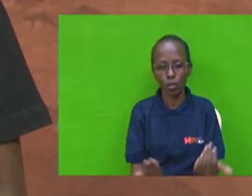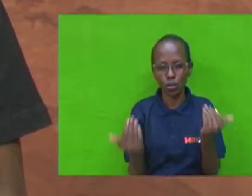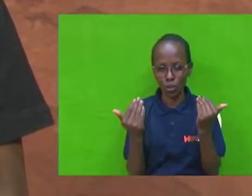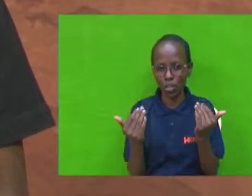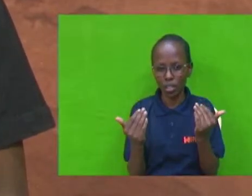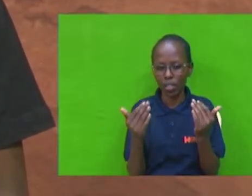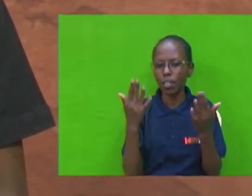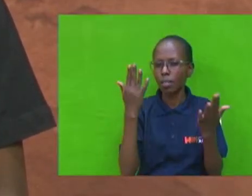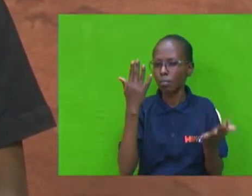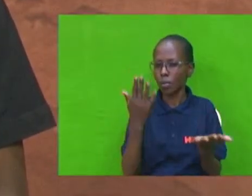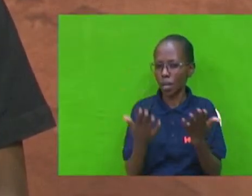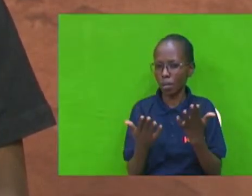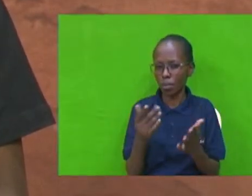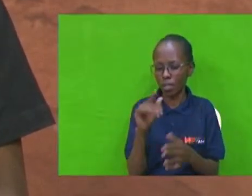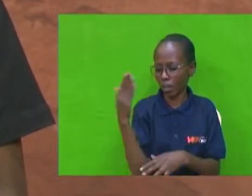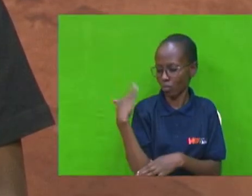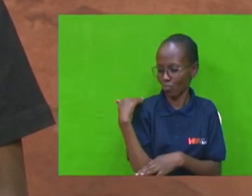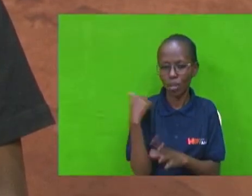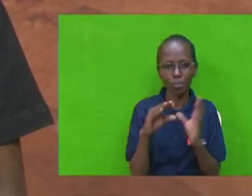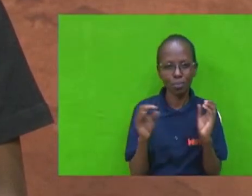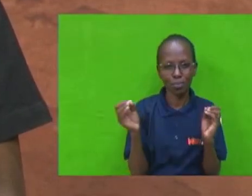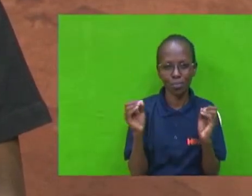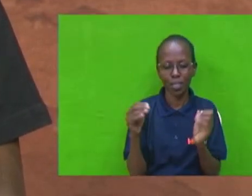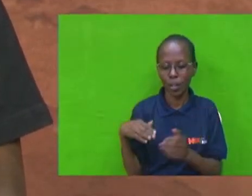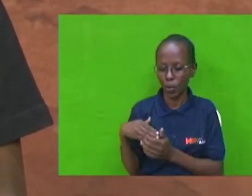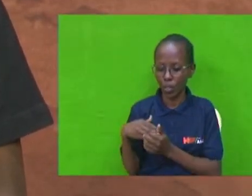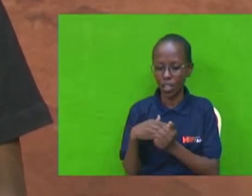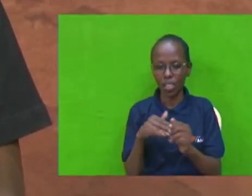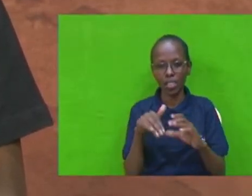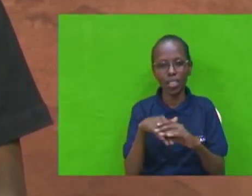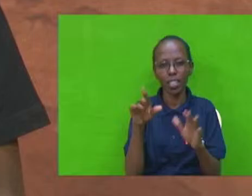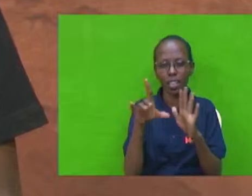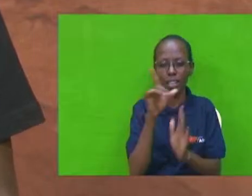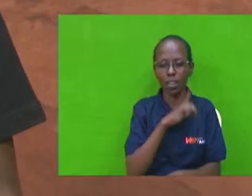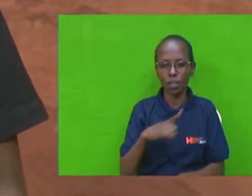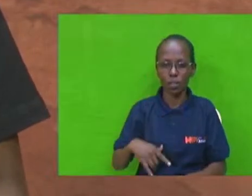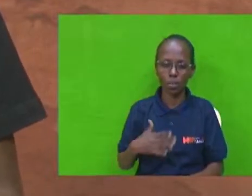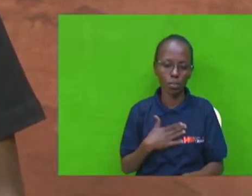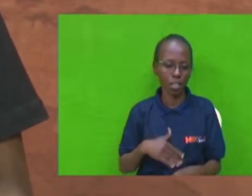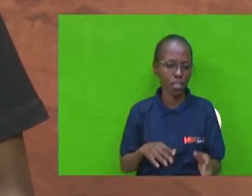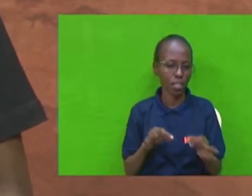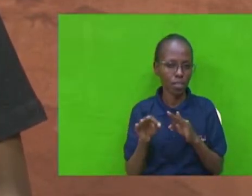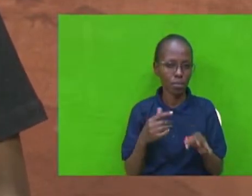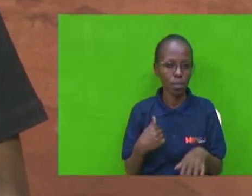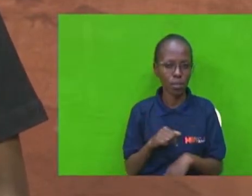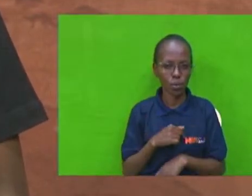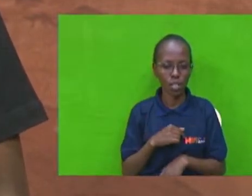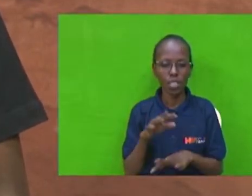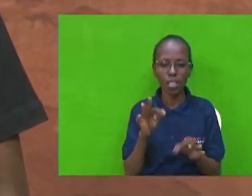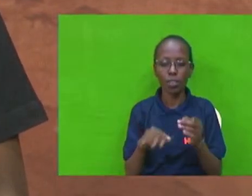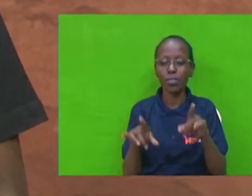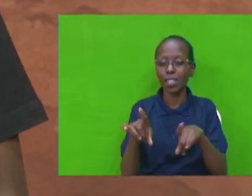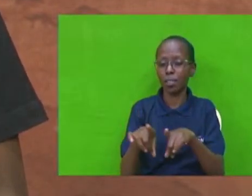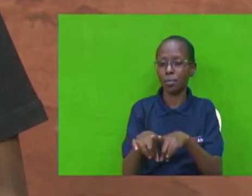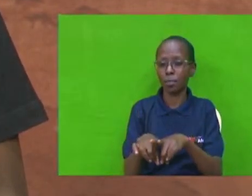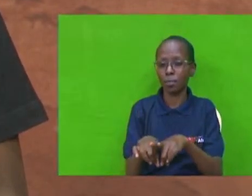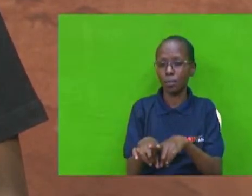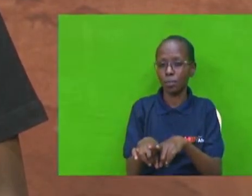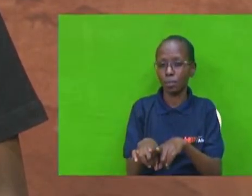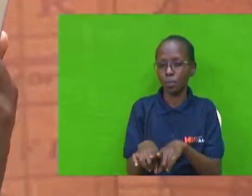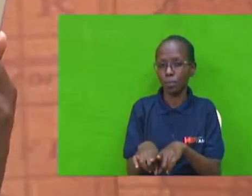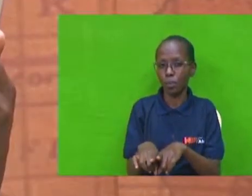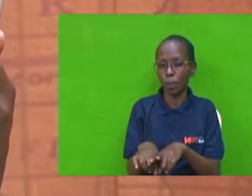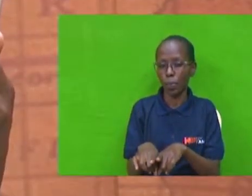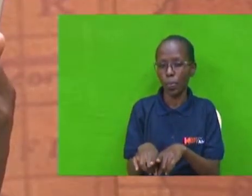kumbe kwa mchokozi, aliwaongoza katika Bwana. Labda mwalimu, kama angekuwa hivyo mwalimu, ule